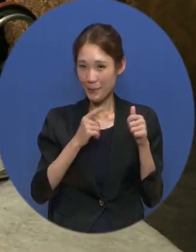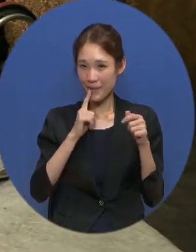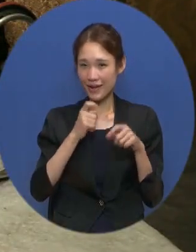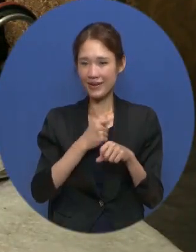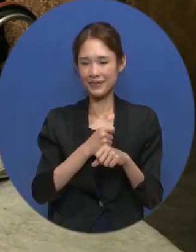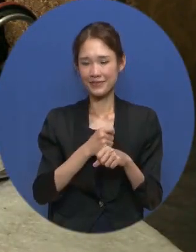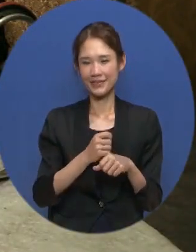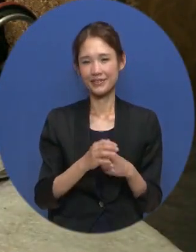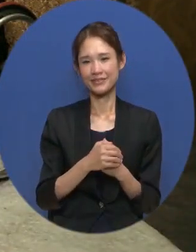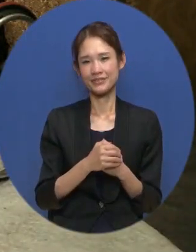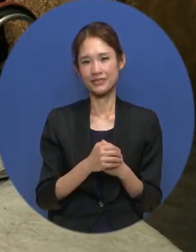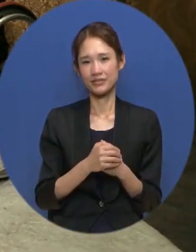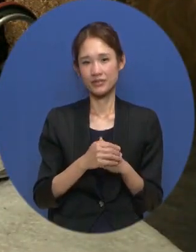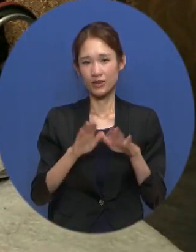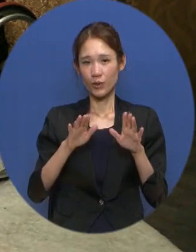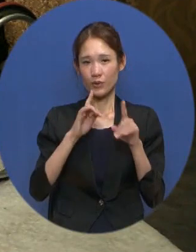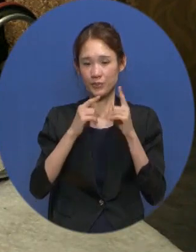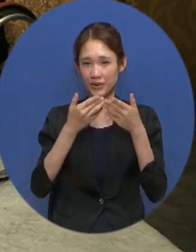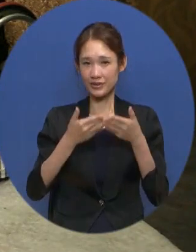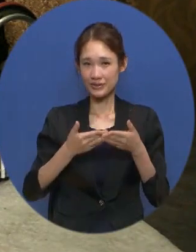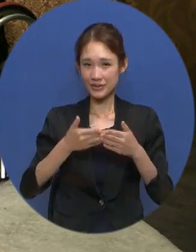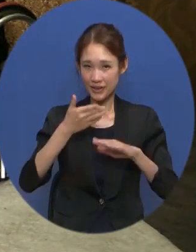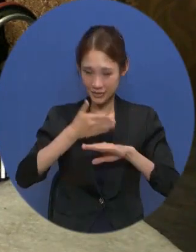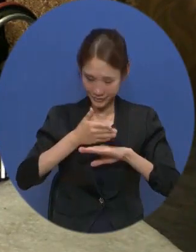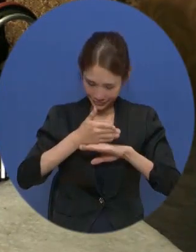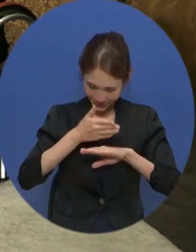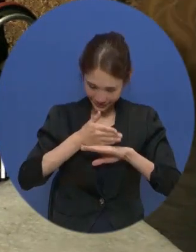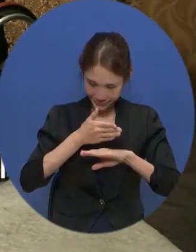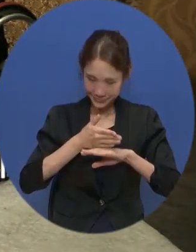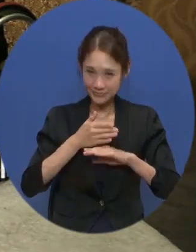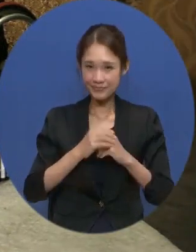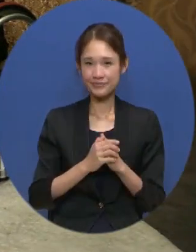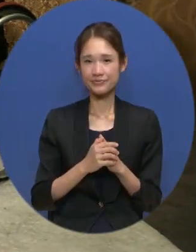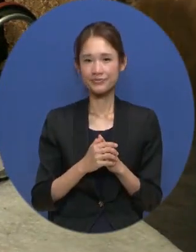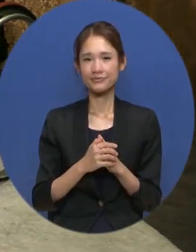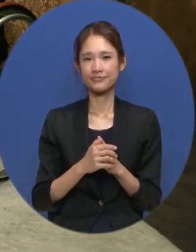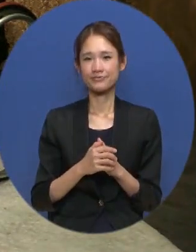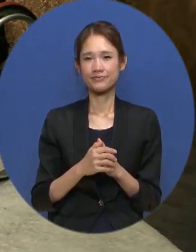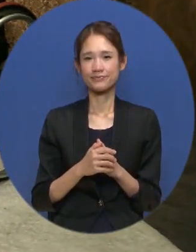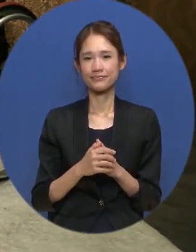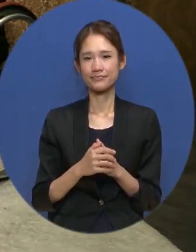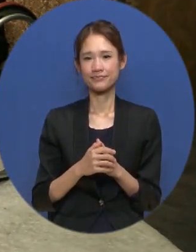말씀까지 해주셨습니다. 네, 오늘 말씀 대단히 감사합니다. 감사합니다.